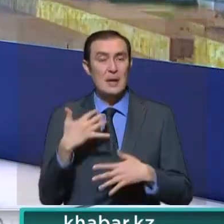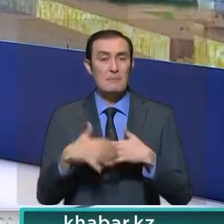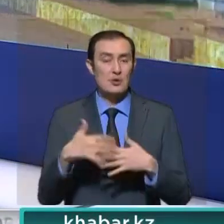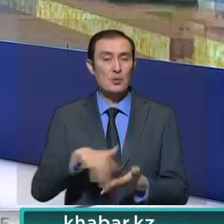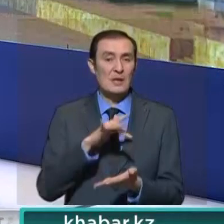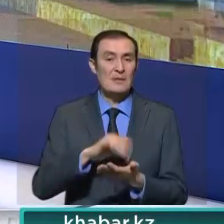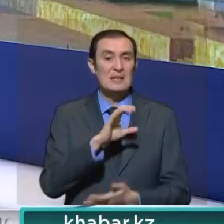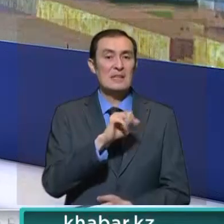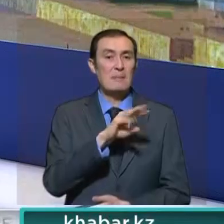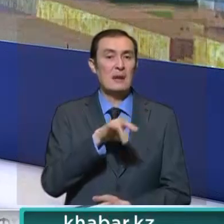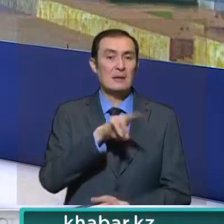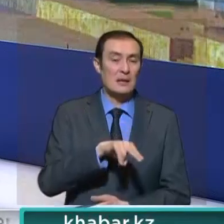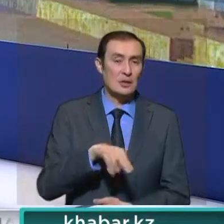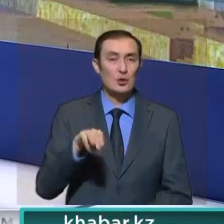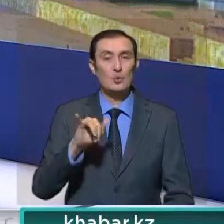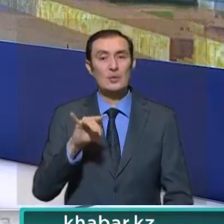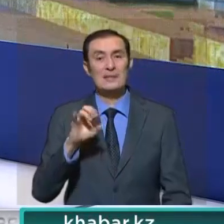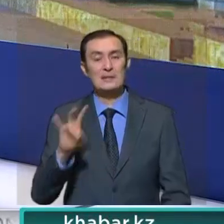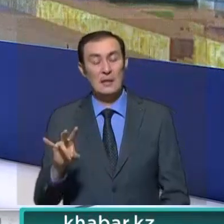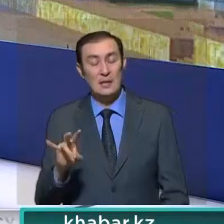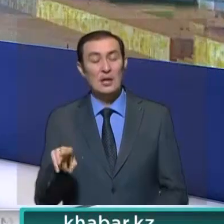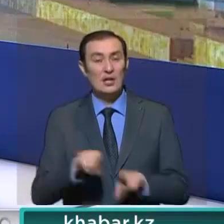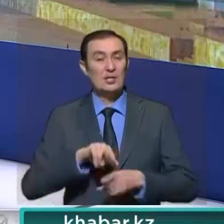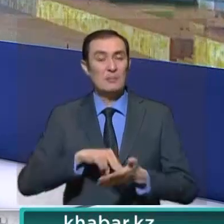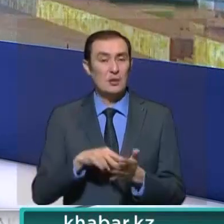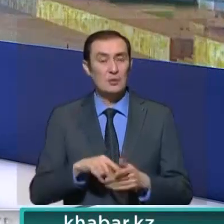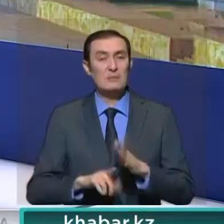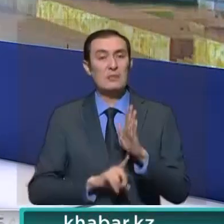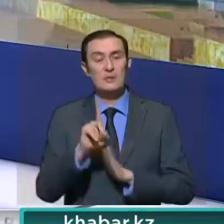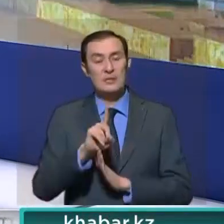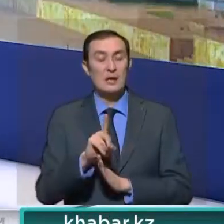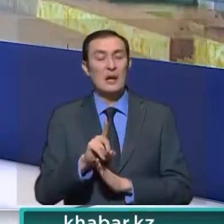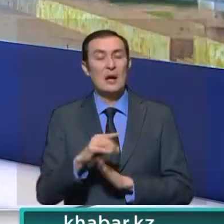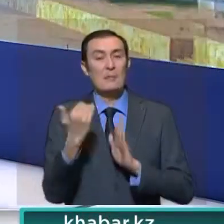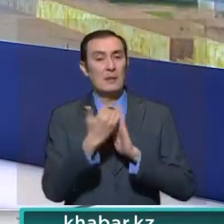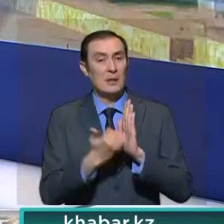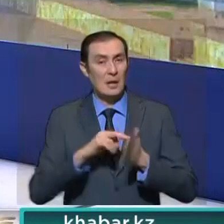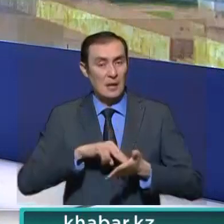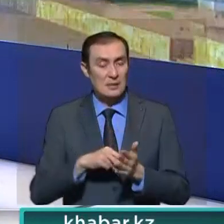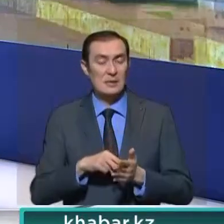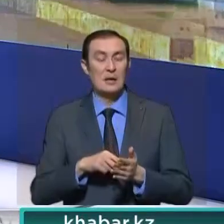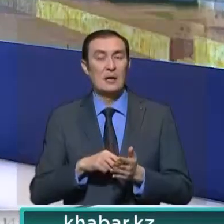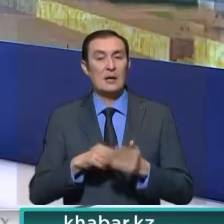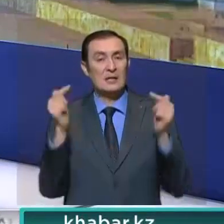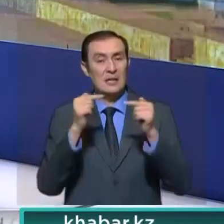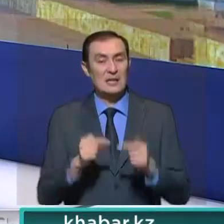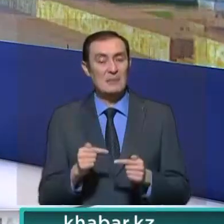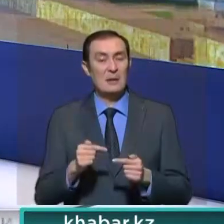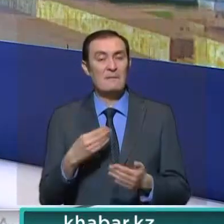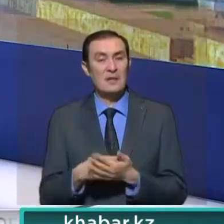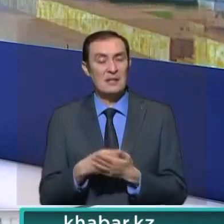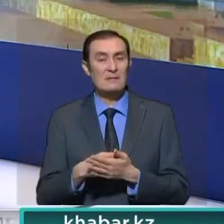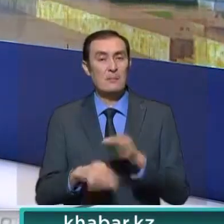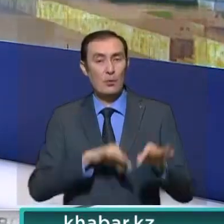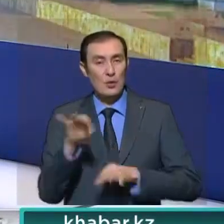городами самаркандом и туркестаном Кроме того планируется запустить отдельную дорожную карту с конкретными инвестпроектами